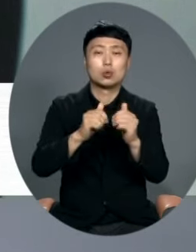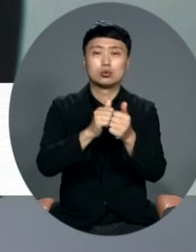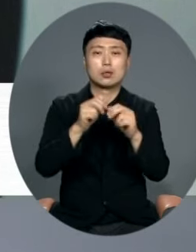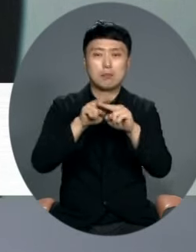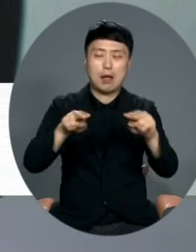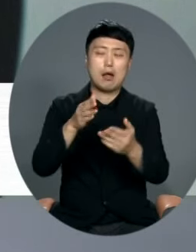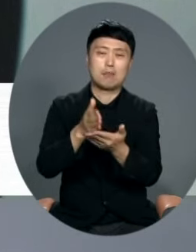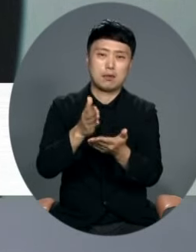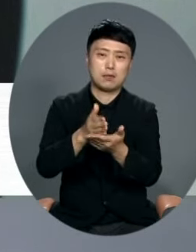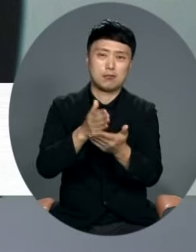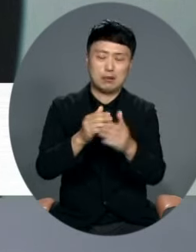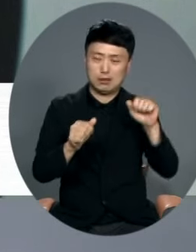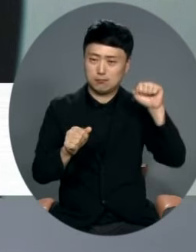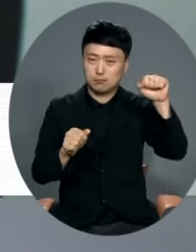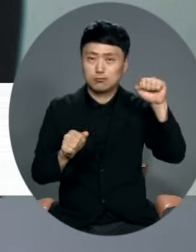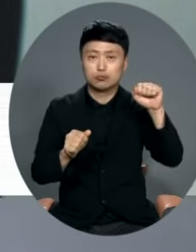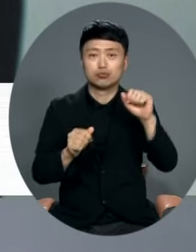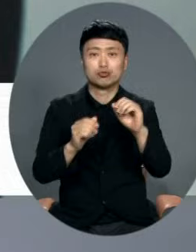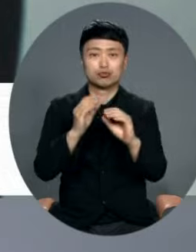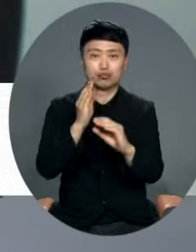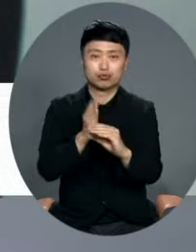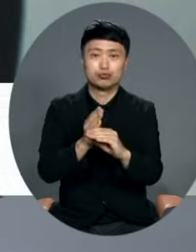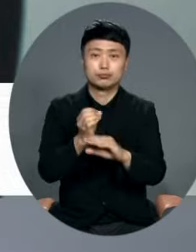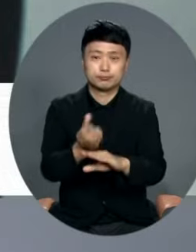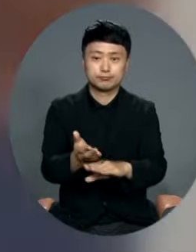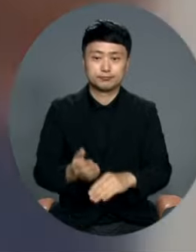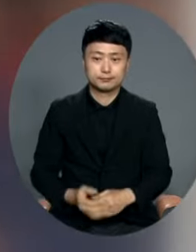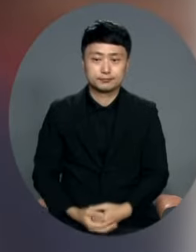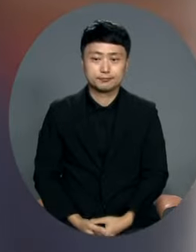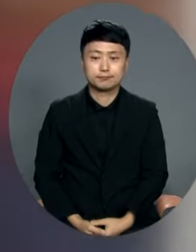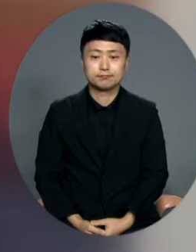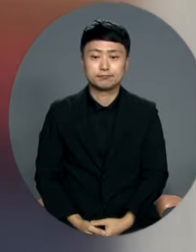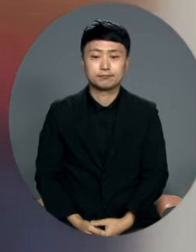호소하고 있습니다. 도건협 기자가 취재했습니다.